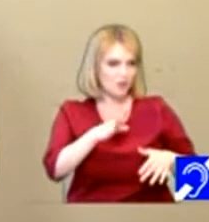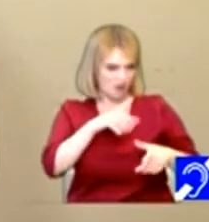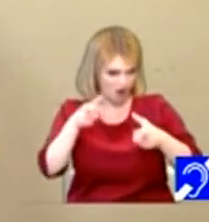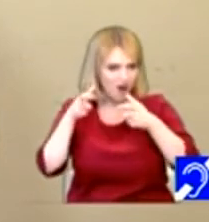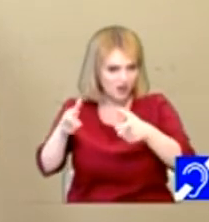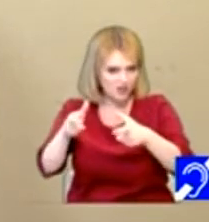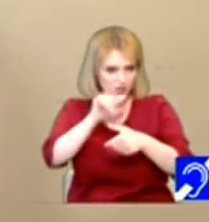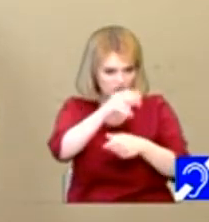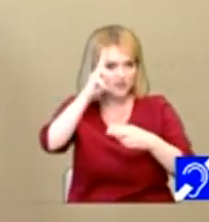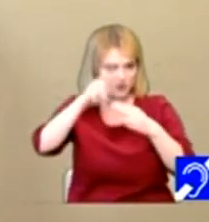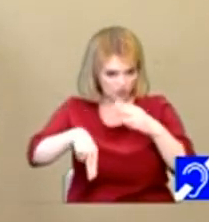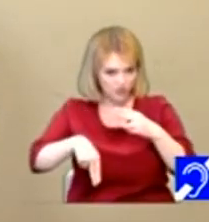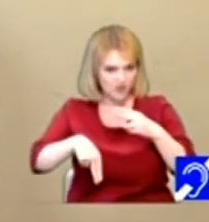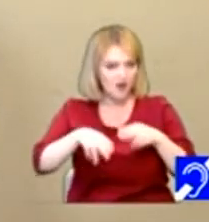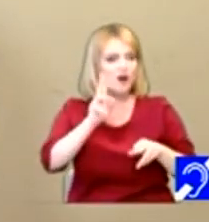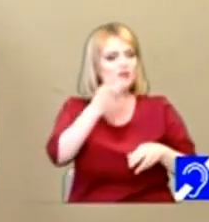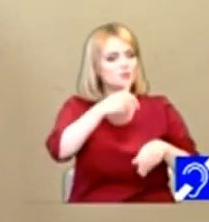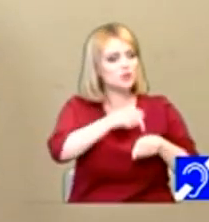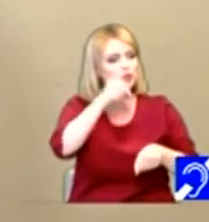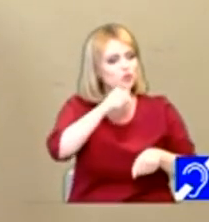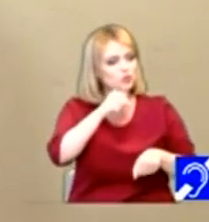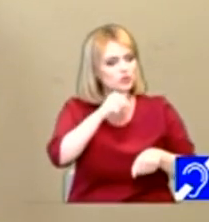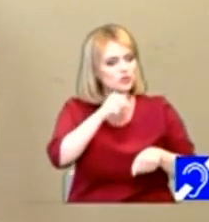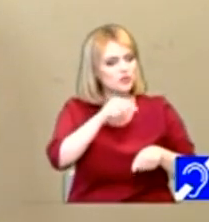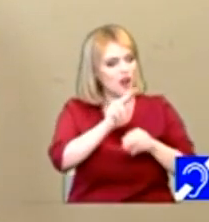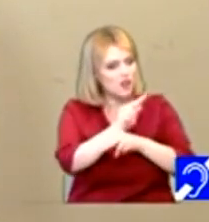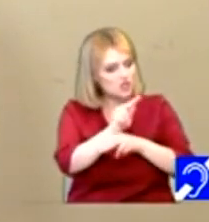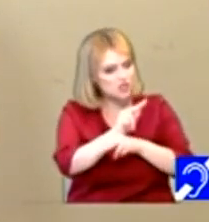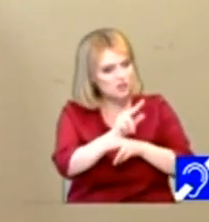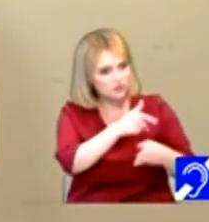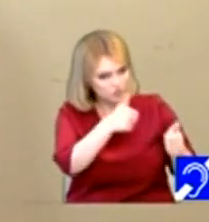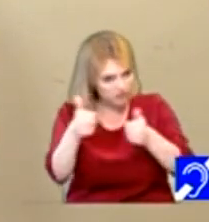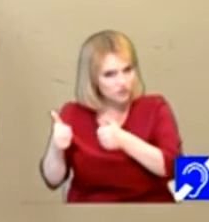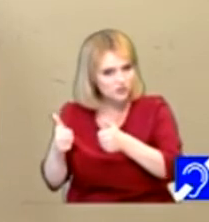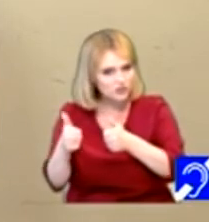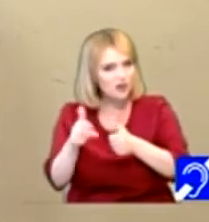da? Da. Cum vă simțiți după tratamentul respectiv?